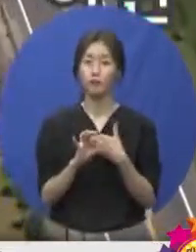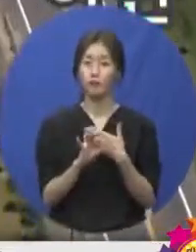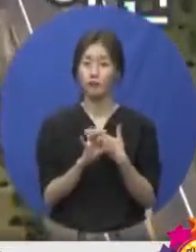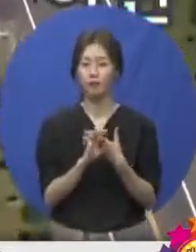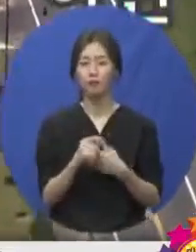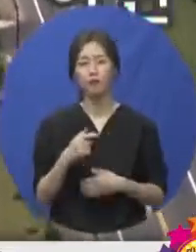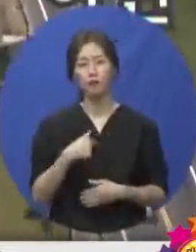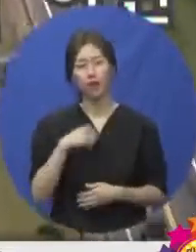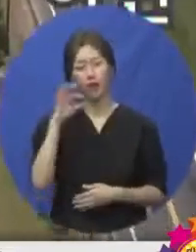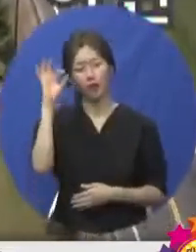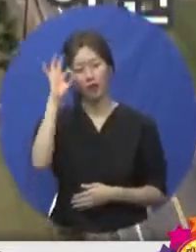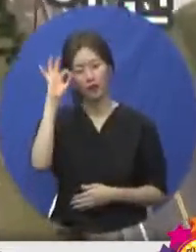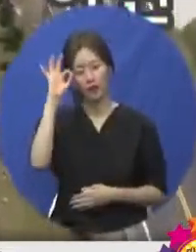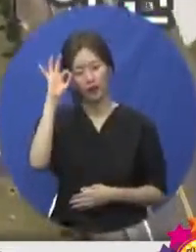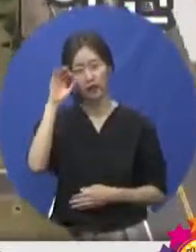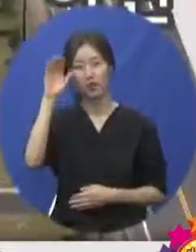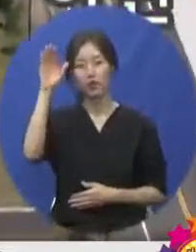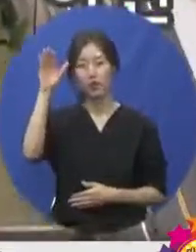날